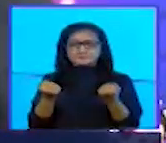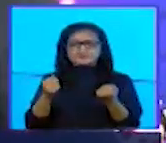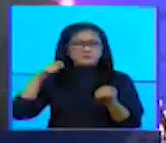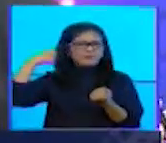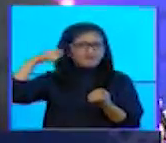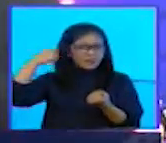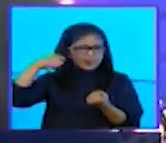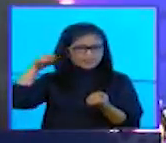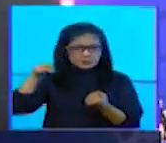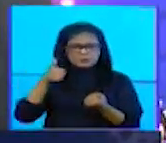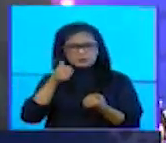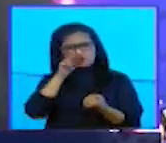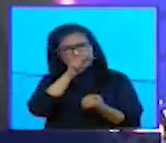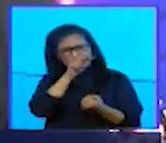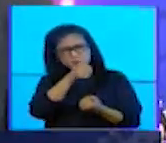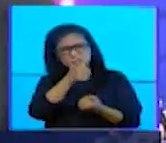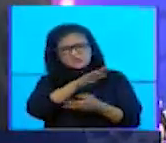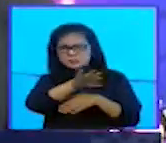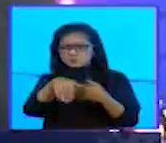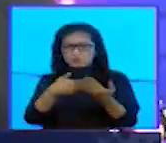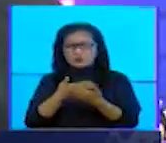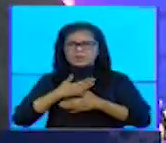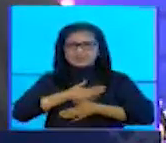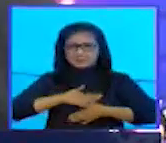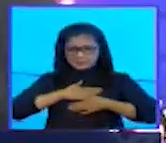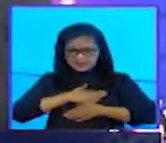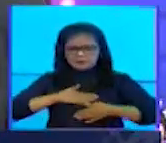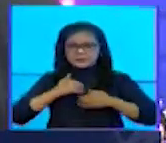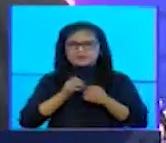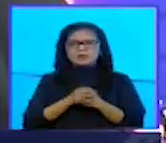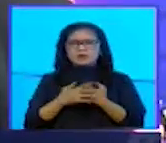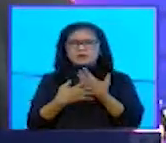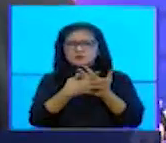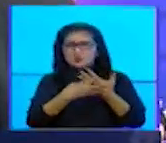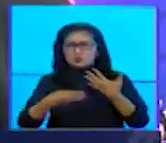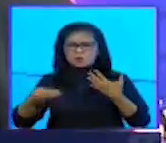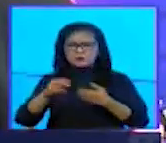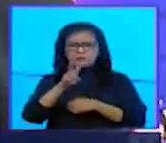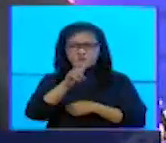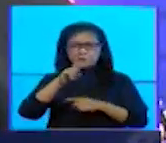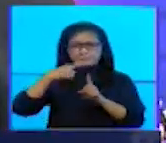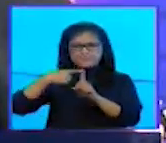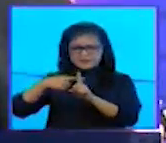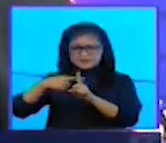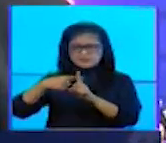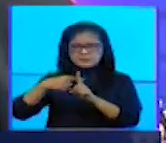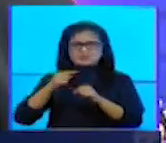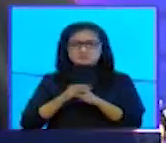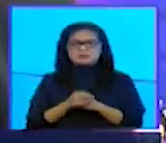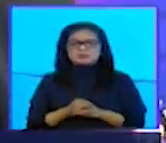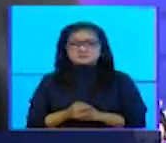dan dinikmati oleh semua kalangan yang sudah mendownload V Plus, dan semoga yang belum